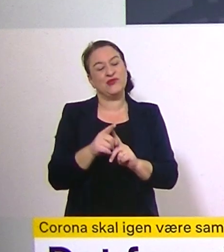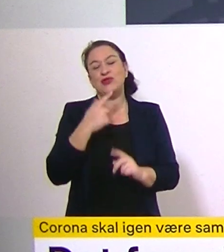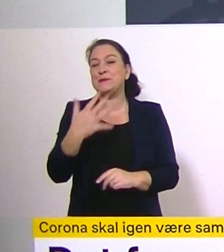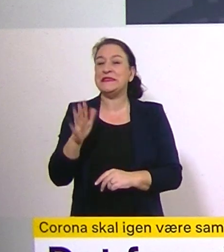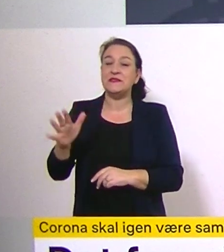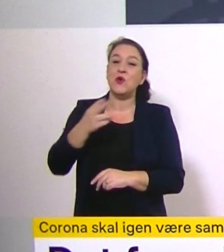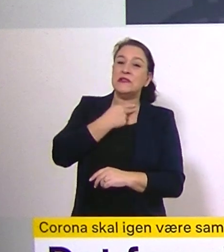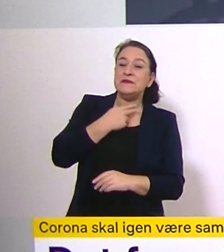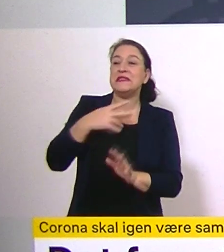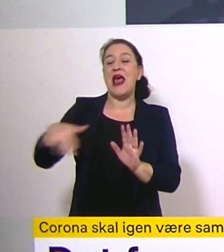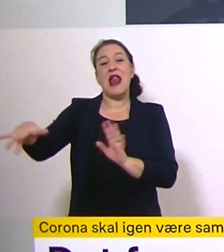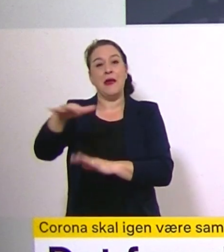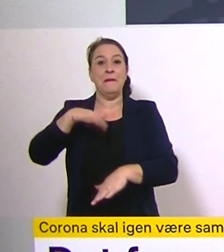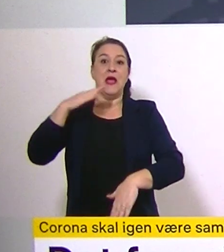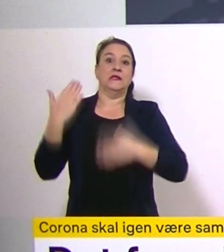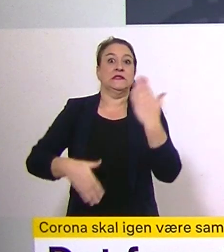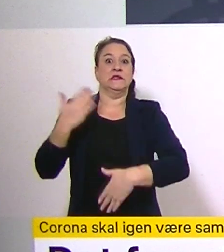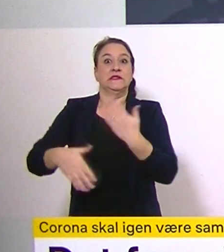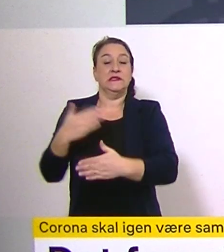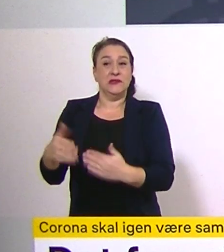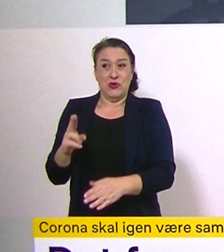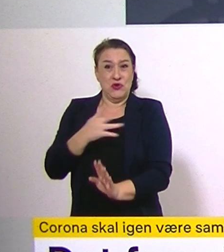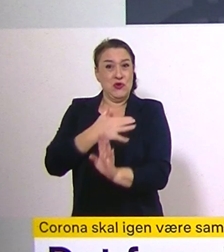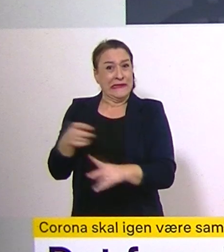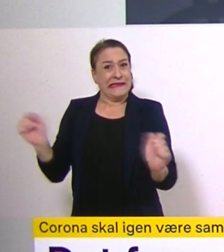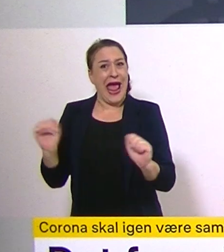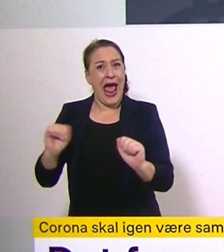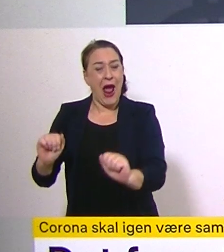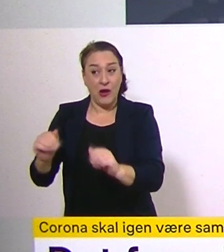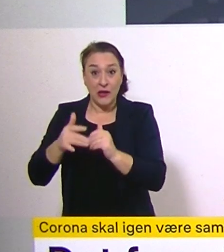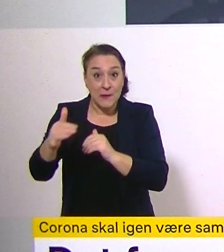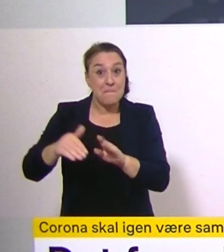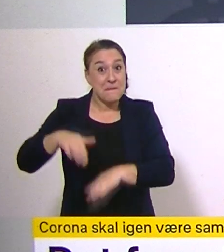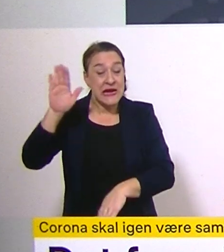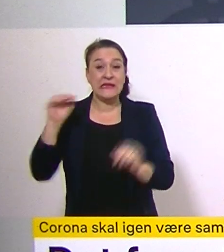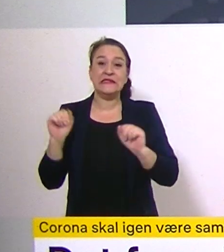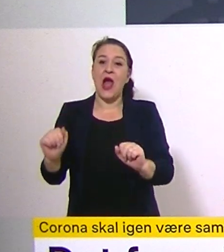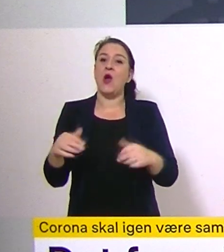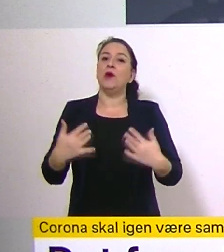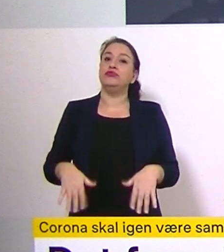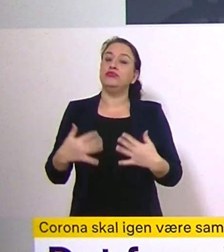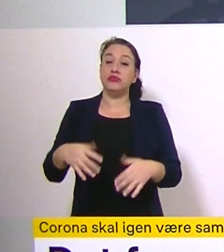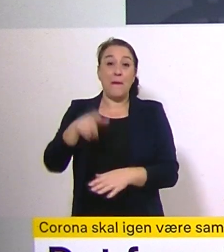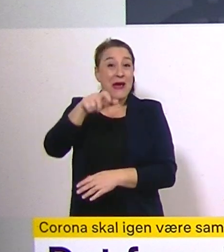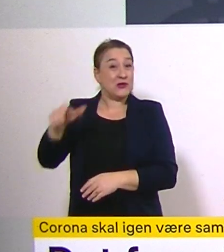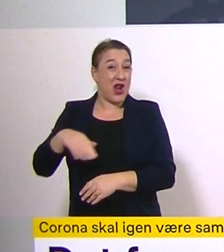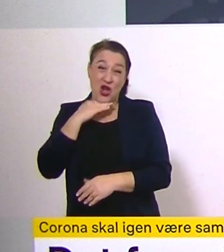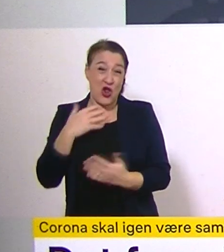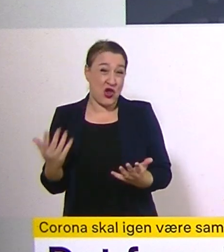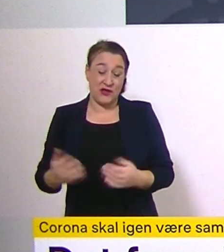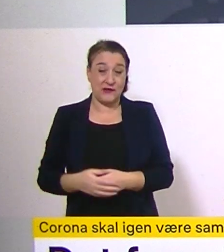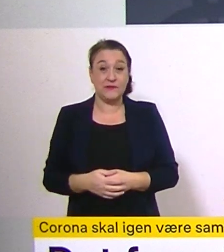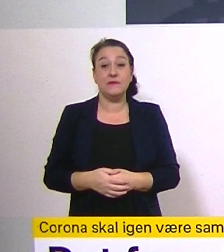Der bliver løbet stærkt på hospitalsgangene. Og der mangler personale. Mange steder er det